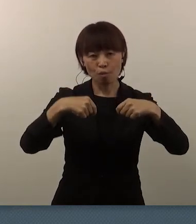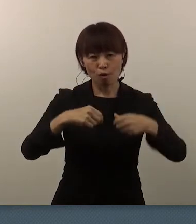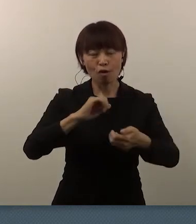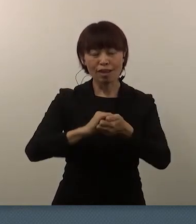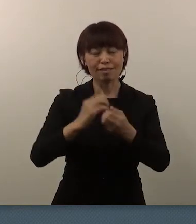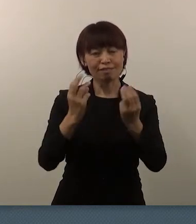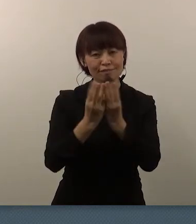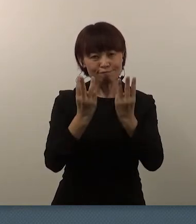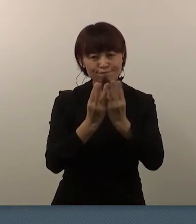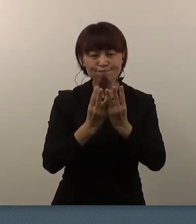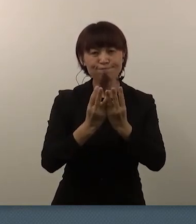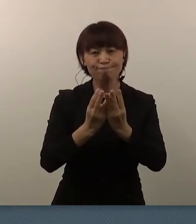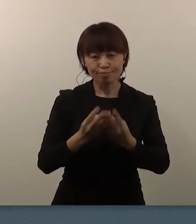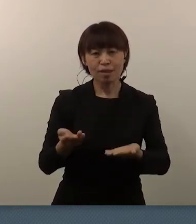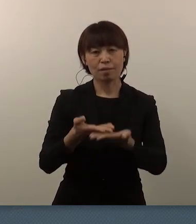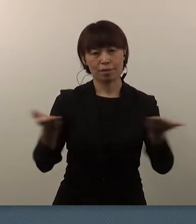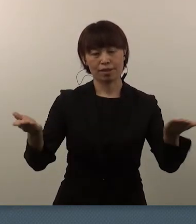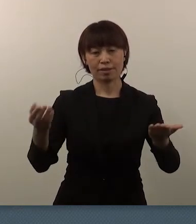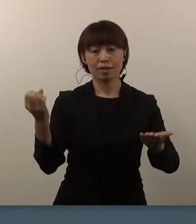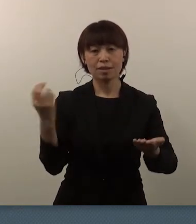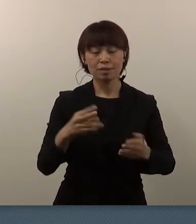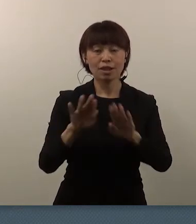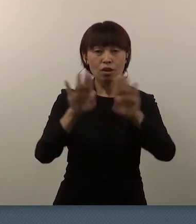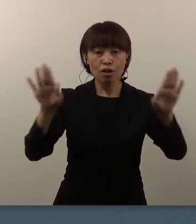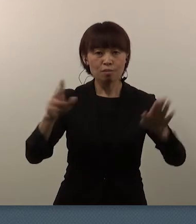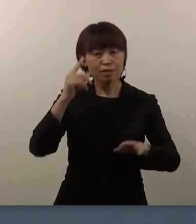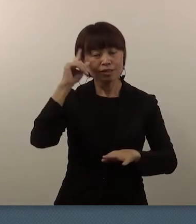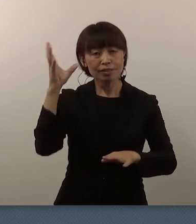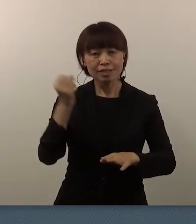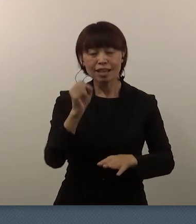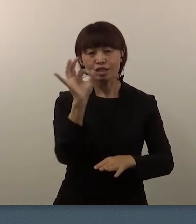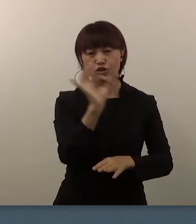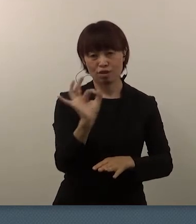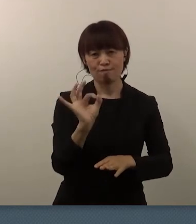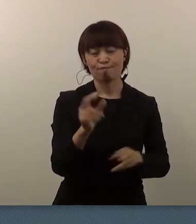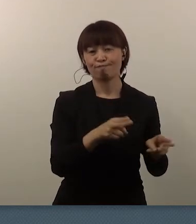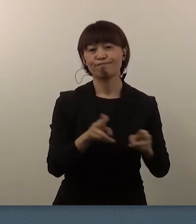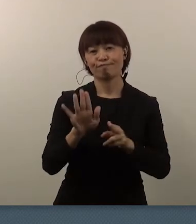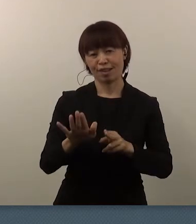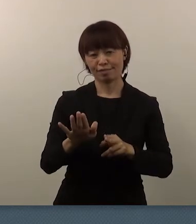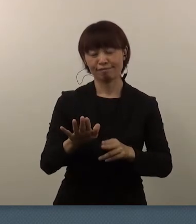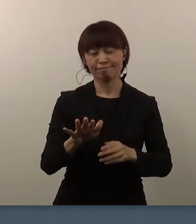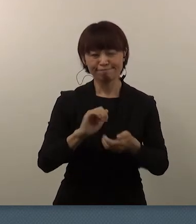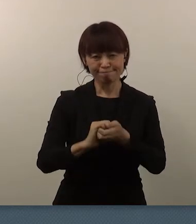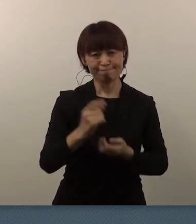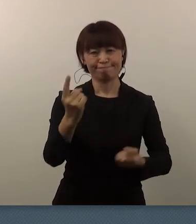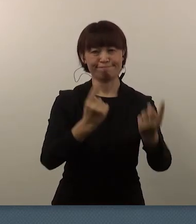か、オープン記念商品を用意していますので、ぜひ皆様に足を運んでいただきたいと思います。